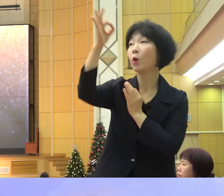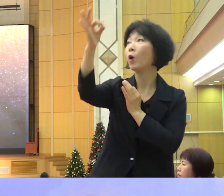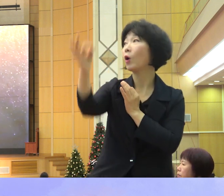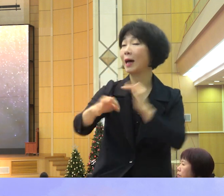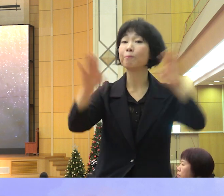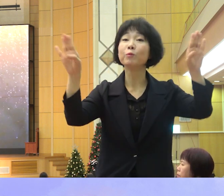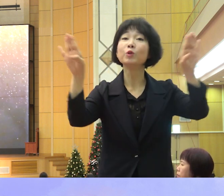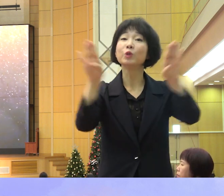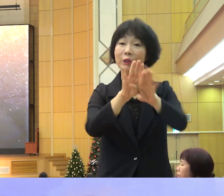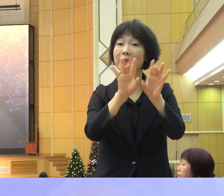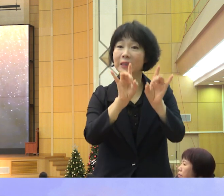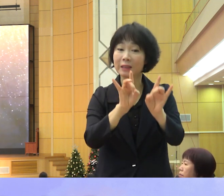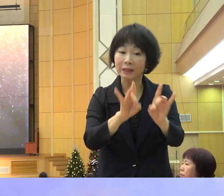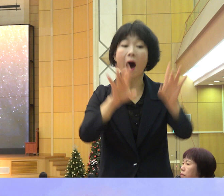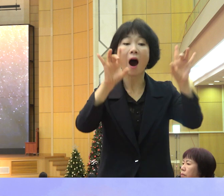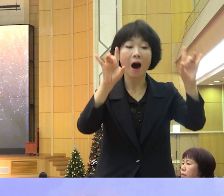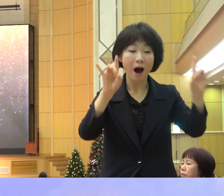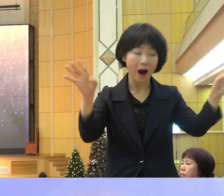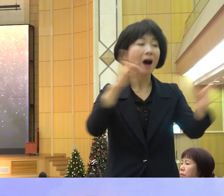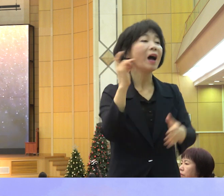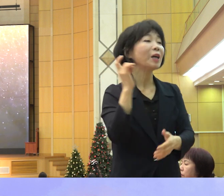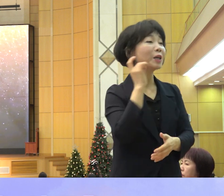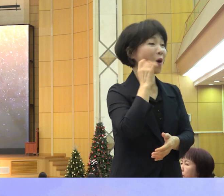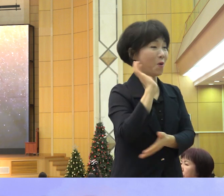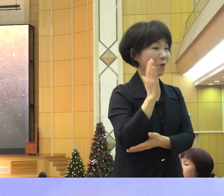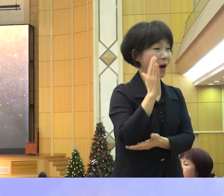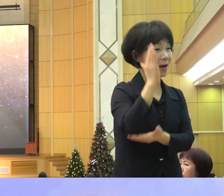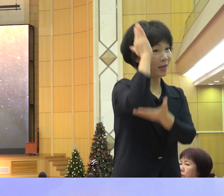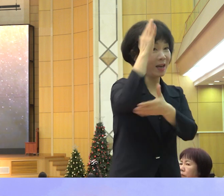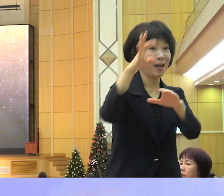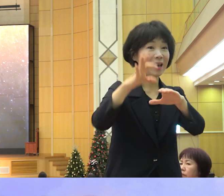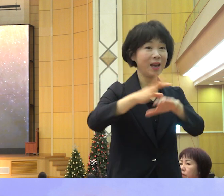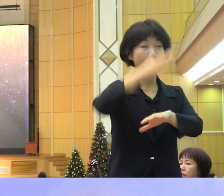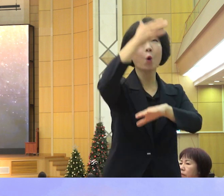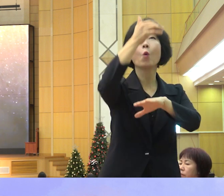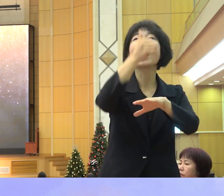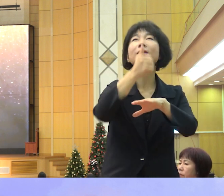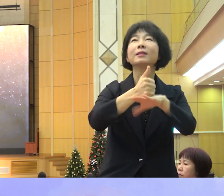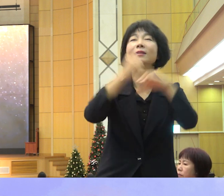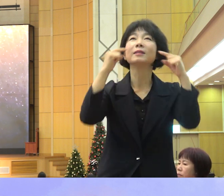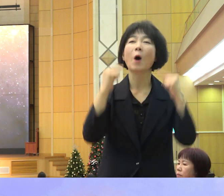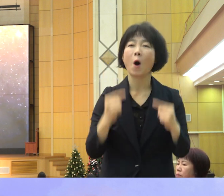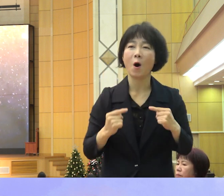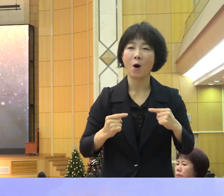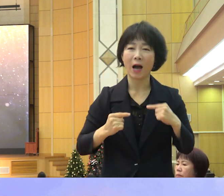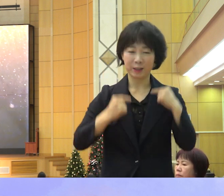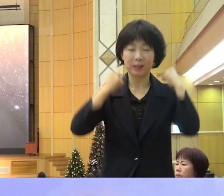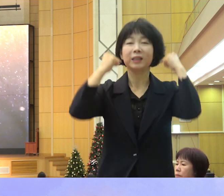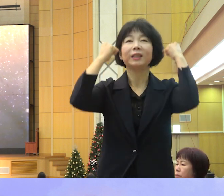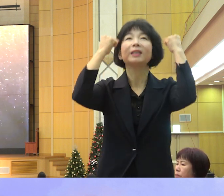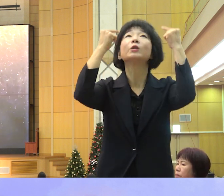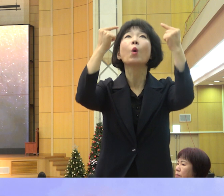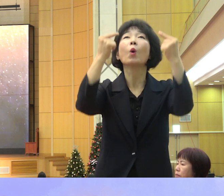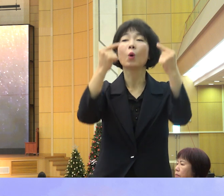들릴지어다 영원한 문들아. 영광의 왕